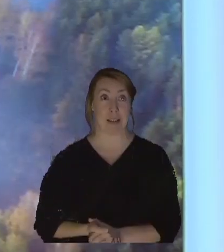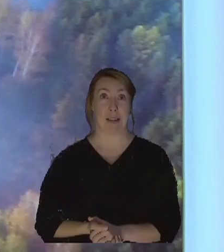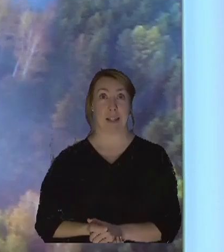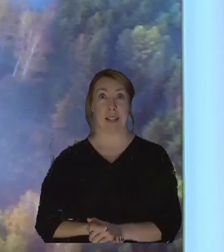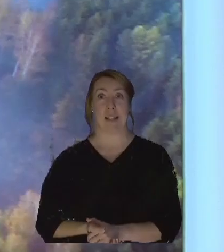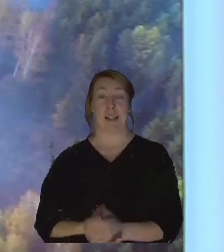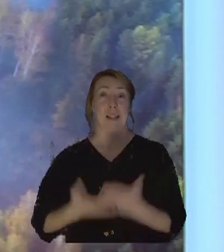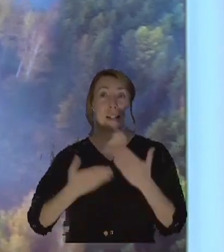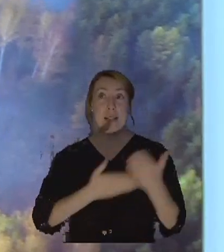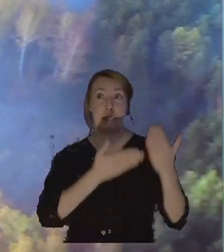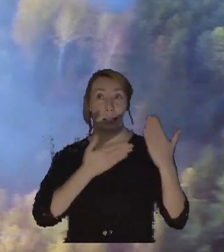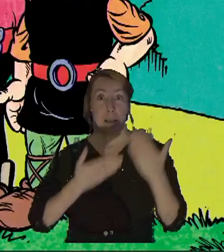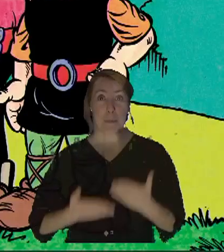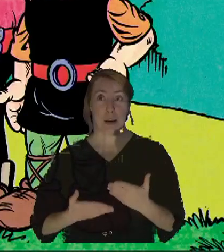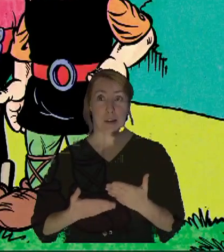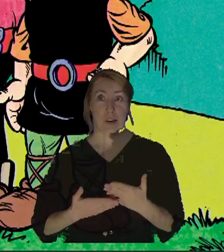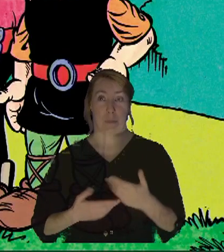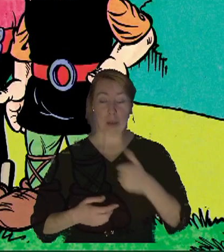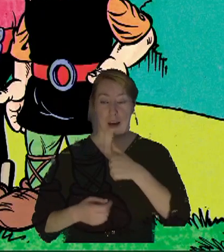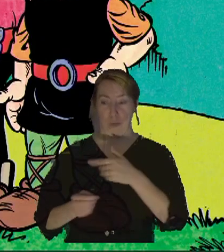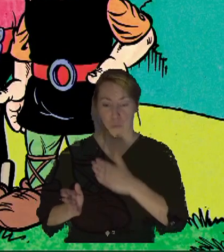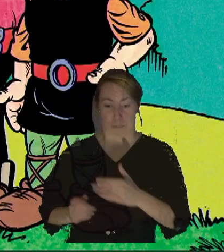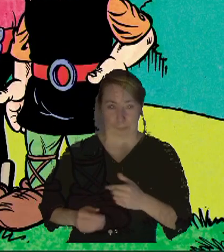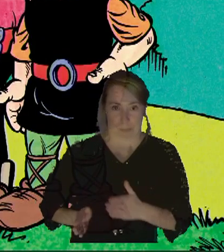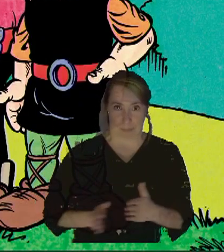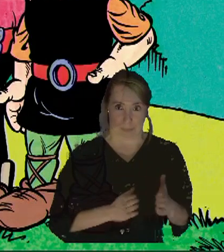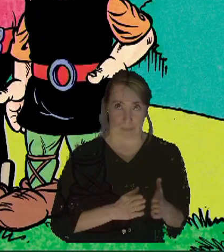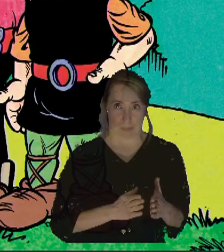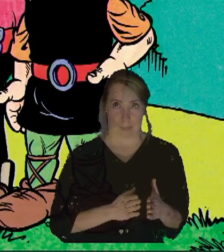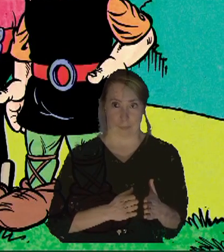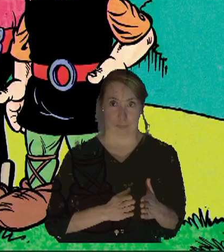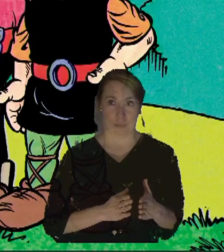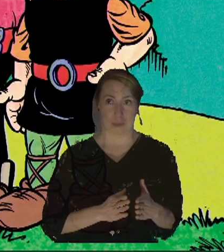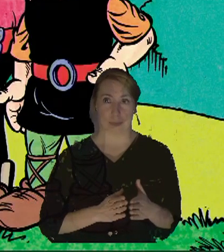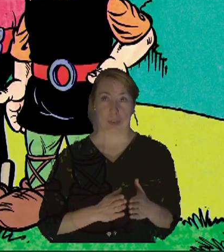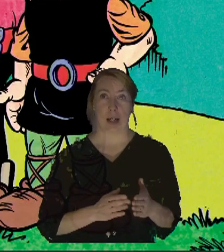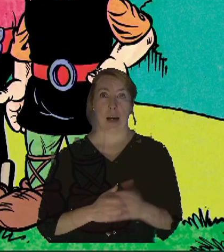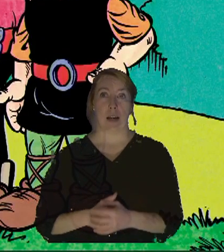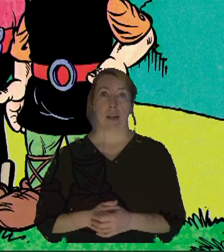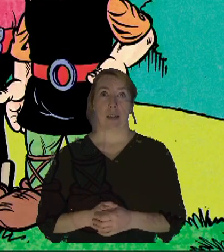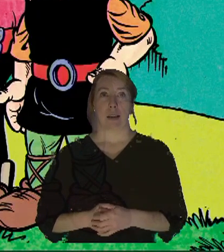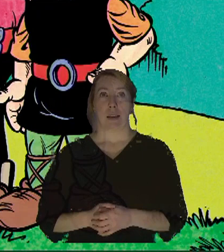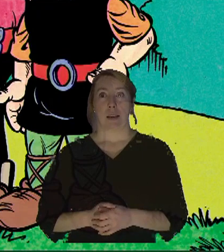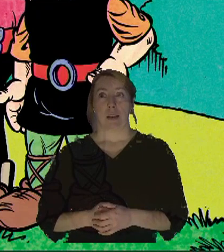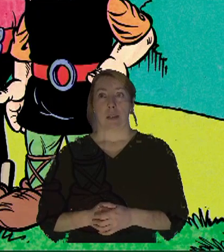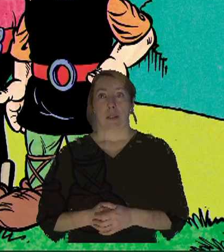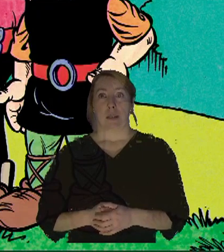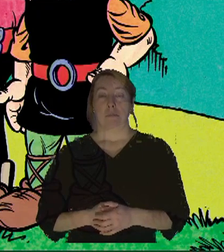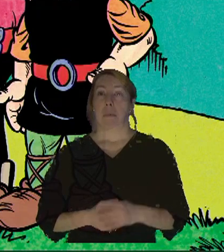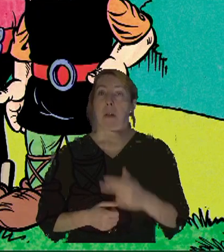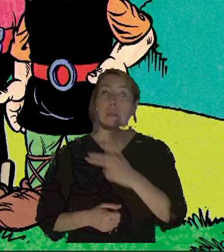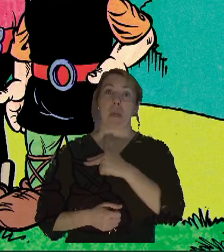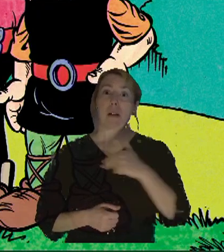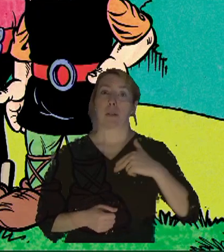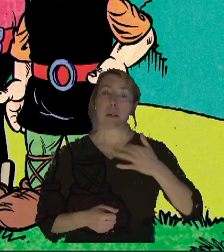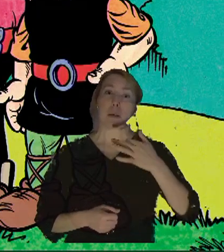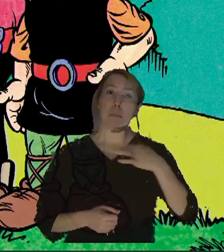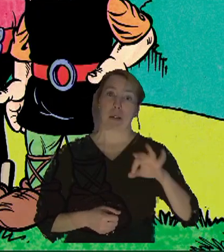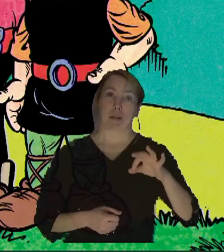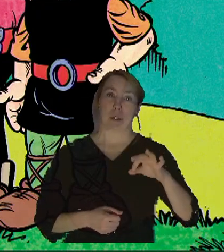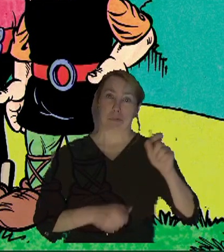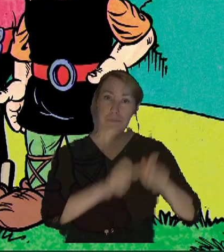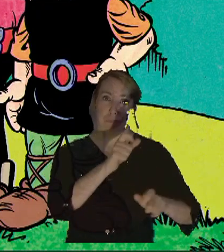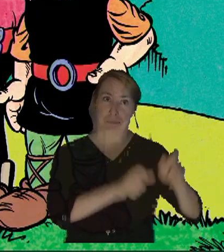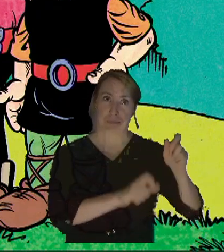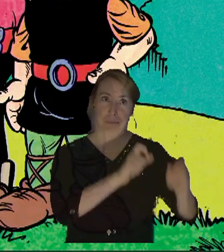teraz zapraszam na scenę. Ja się przesunę tutaj, bo to już, żeby nie zasłaniać. naszych specjalnych uczestników.